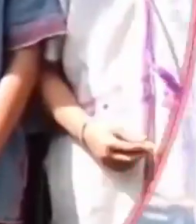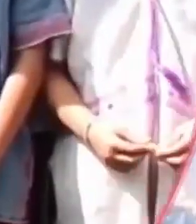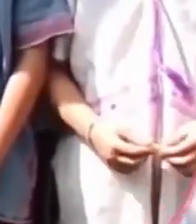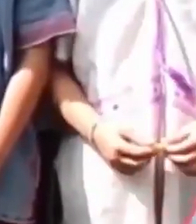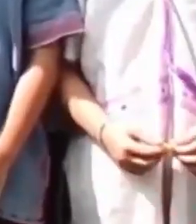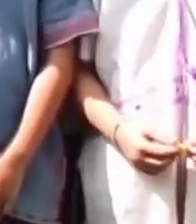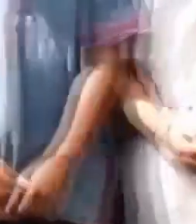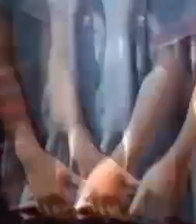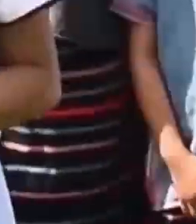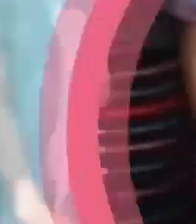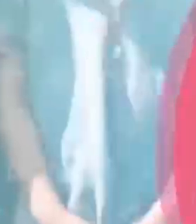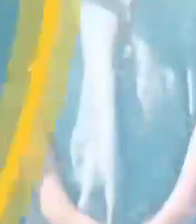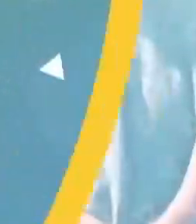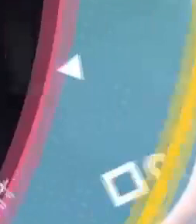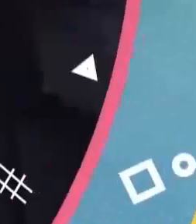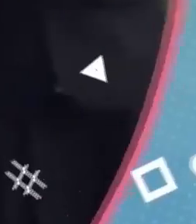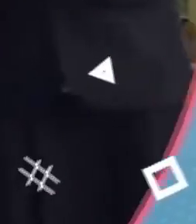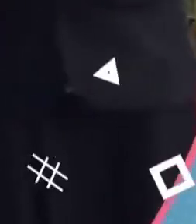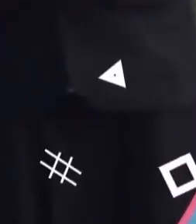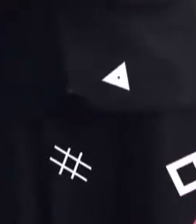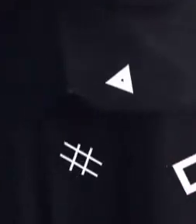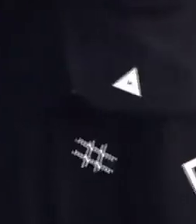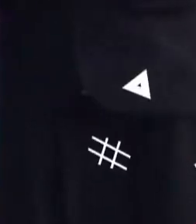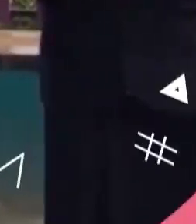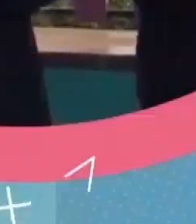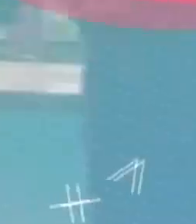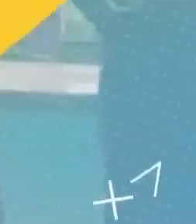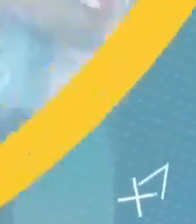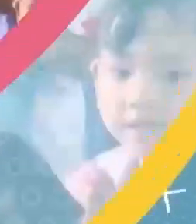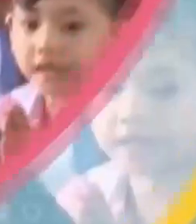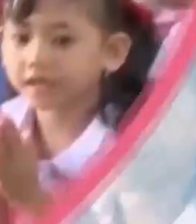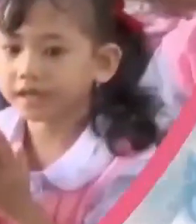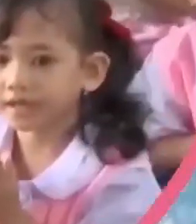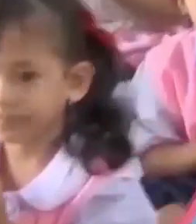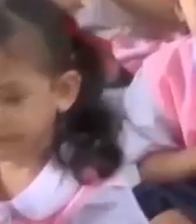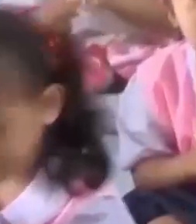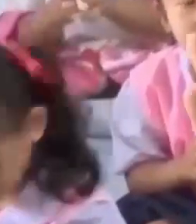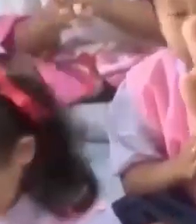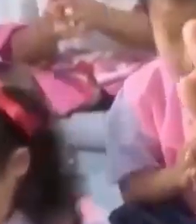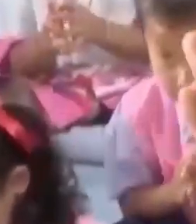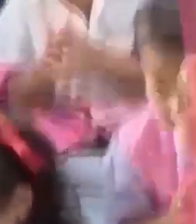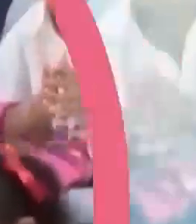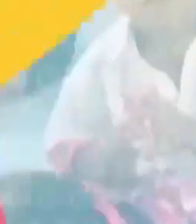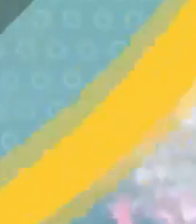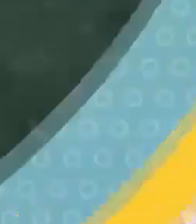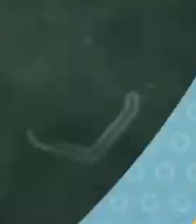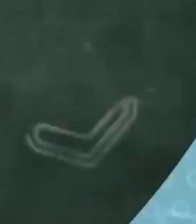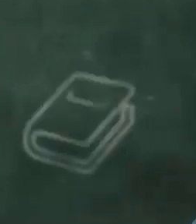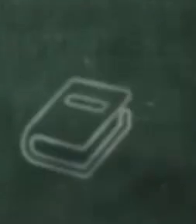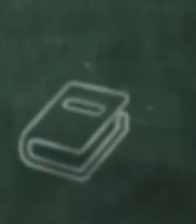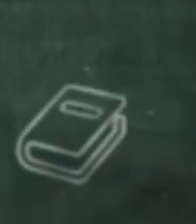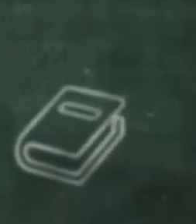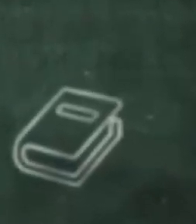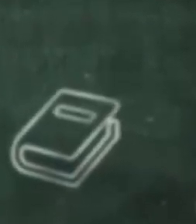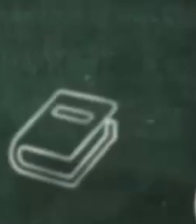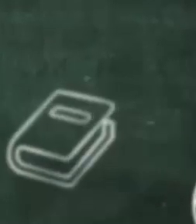มีไมตรีจิตที่มุ่งหมายจะเป็นมิตรแท้พื้นได้ของทุกคนจะ